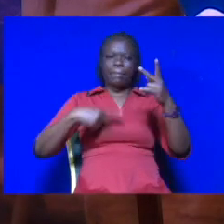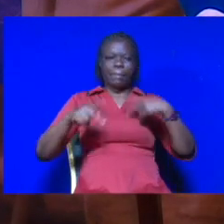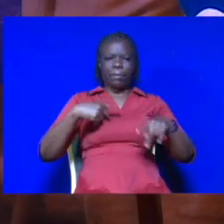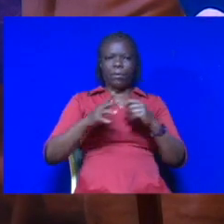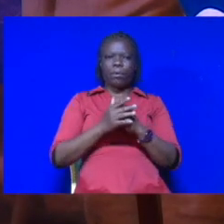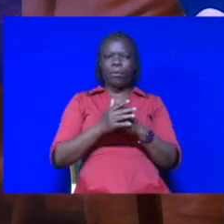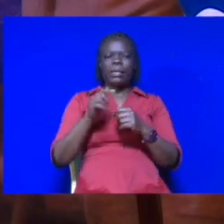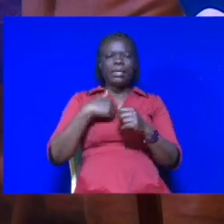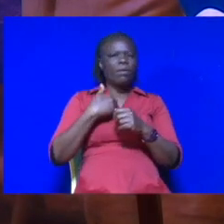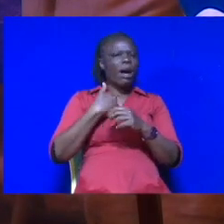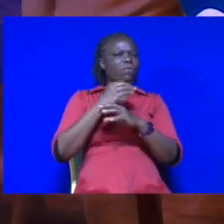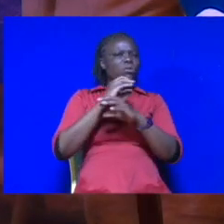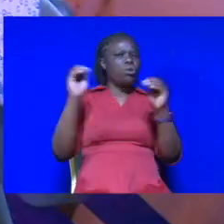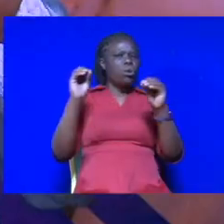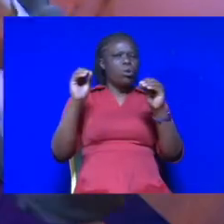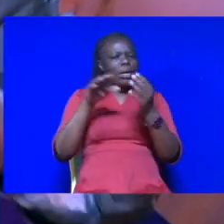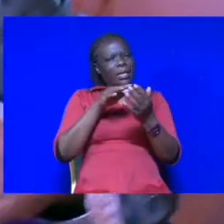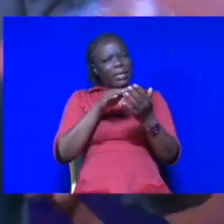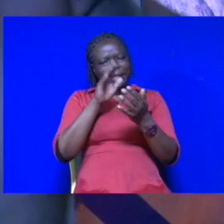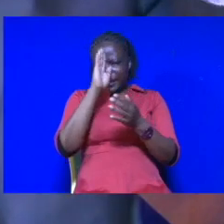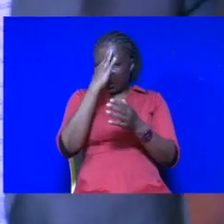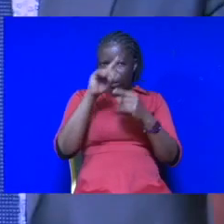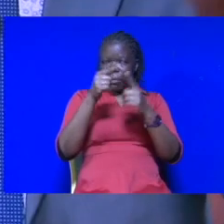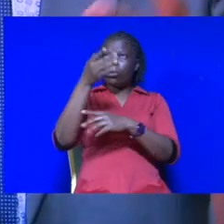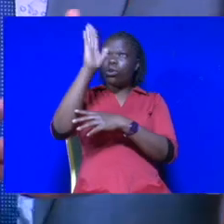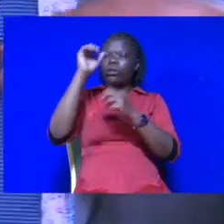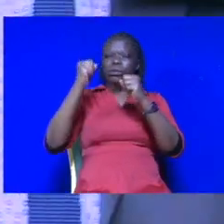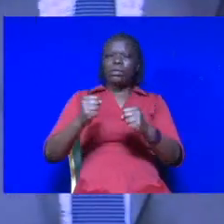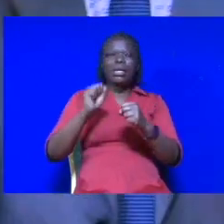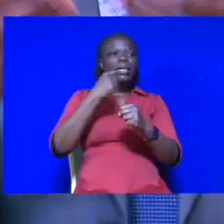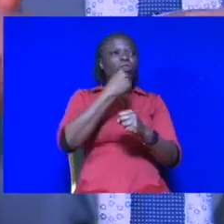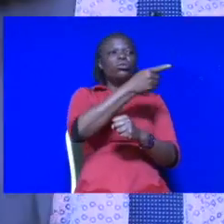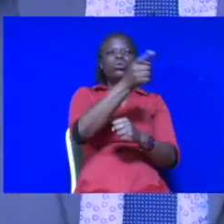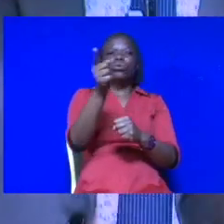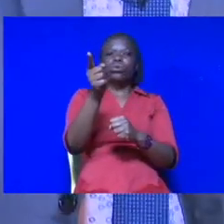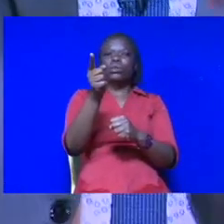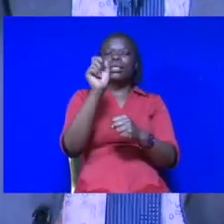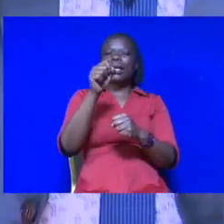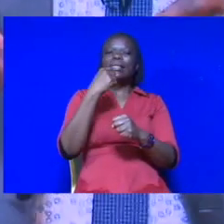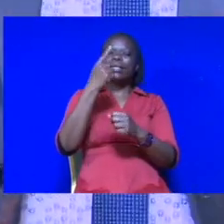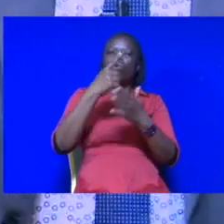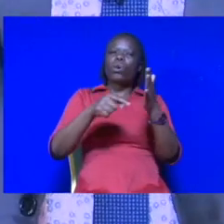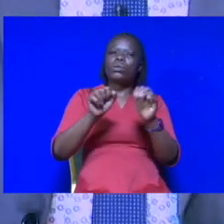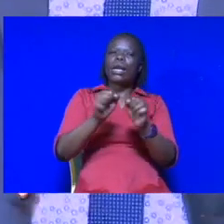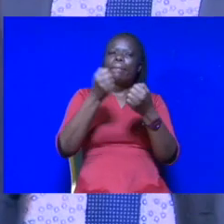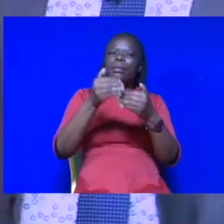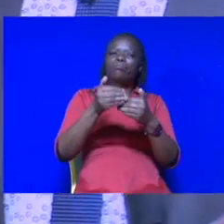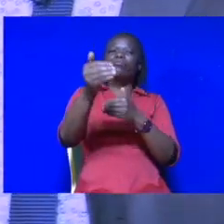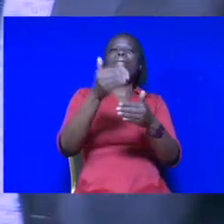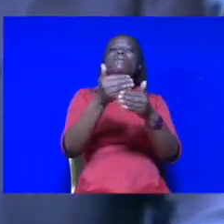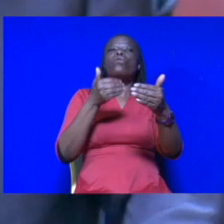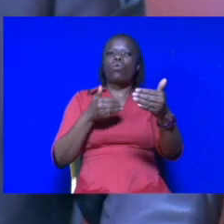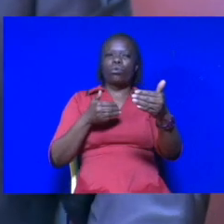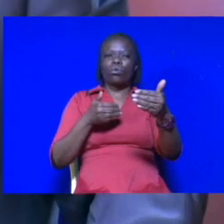nguvu za Mungu. Ana uwezo wa kukuonyesha hata wewe. Anaweza kukuonyesha matukio ambayo yatatokea